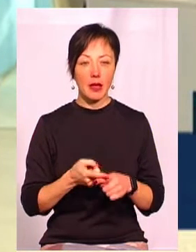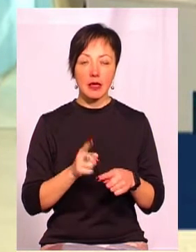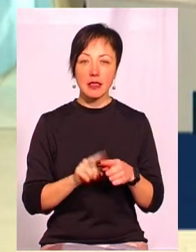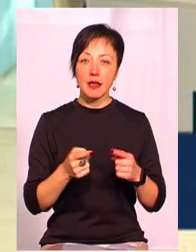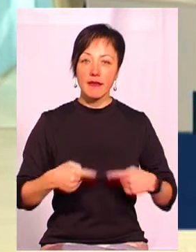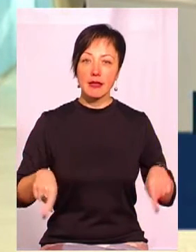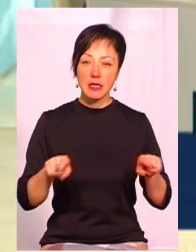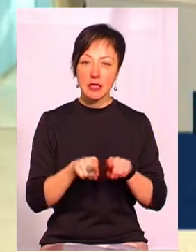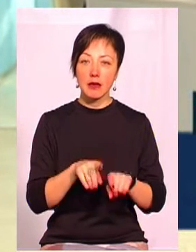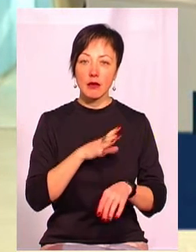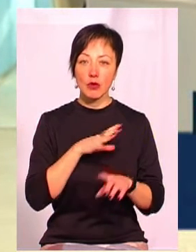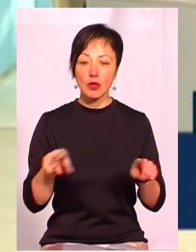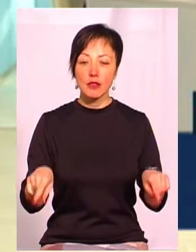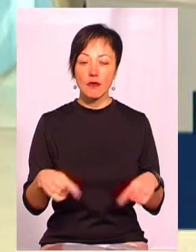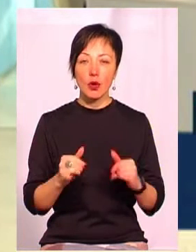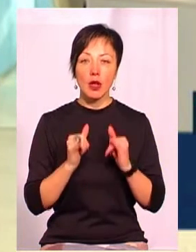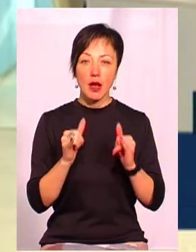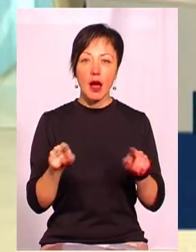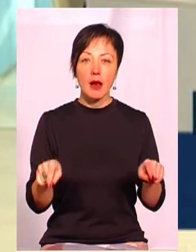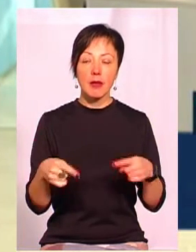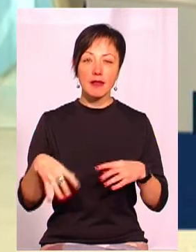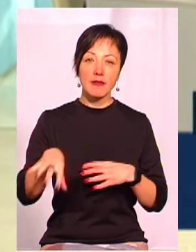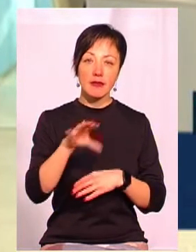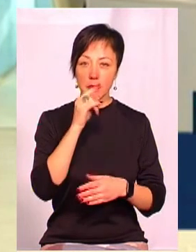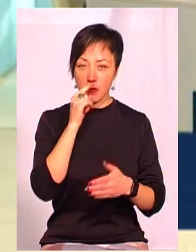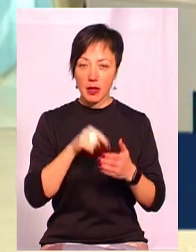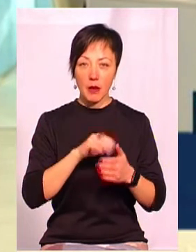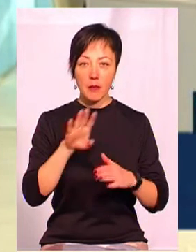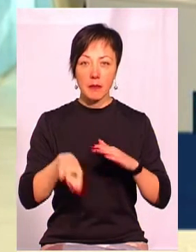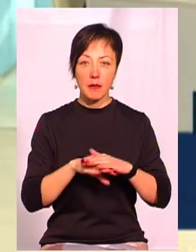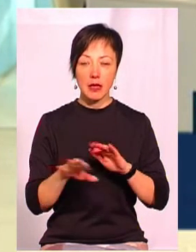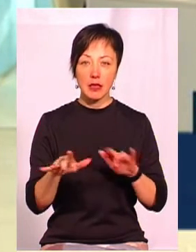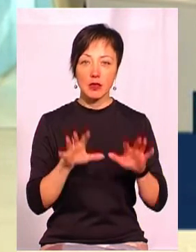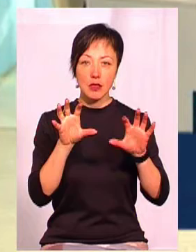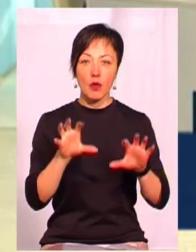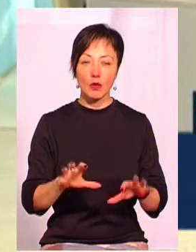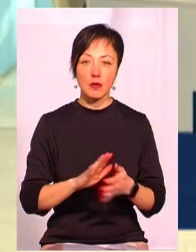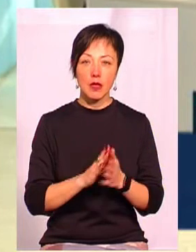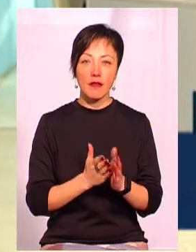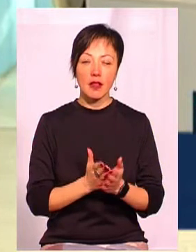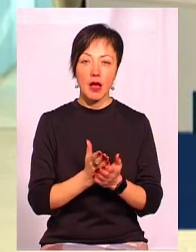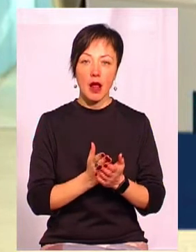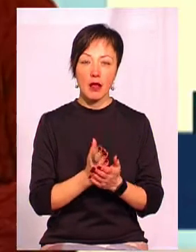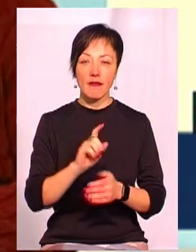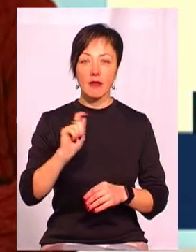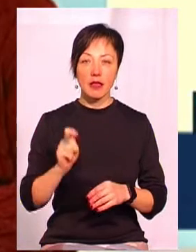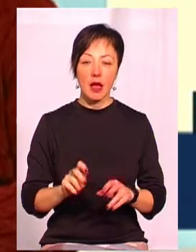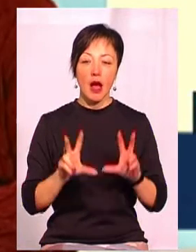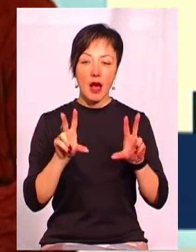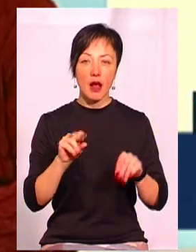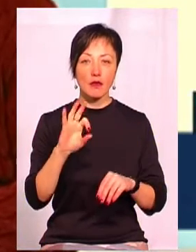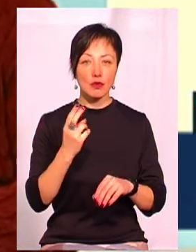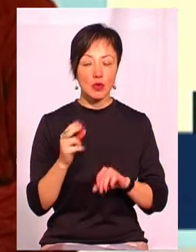для реабілітації всіх, хто підпадає під дію закону про статус ветеранів війни і гарантії їх соціального